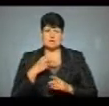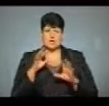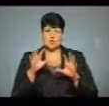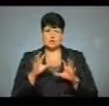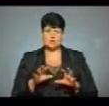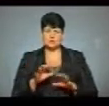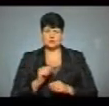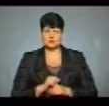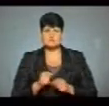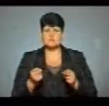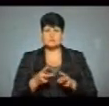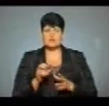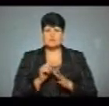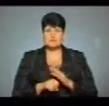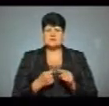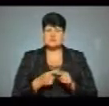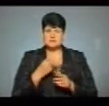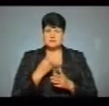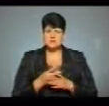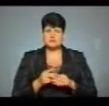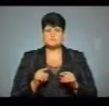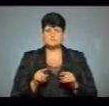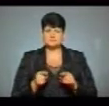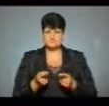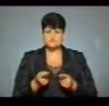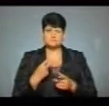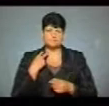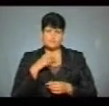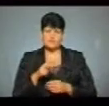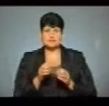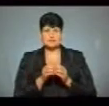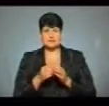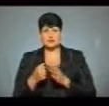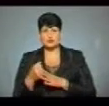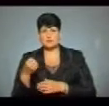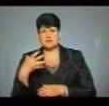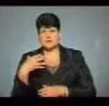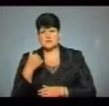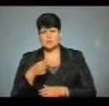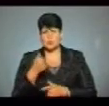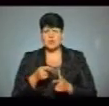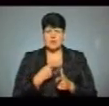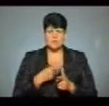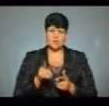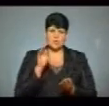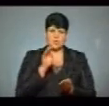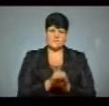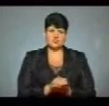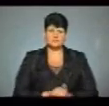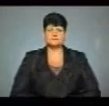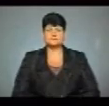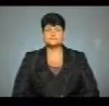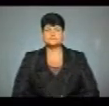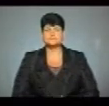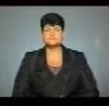«Умисне вбивство». Ця стаття передбачає ув'язнення на строк від 10 до 15 років або довічне.